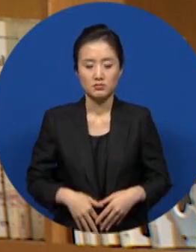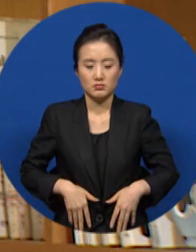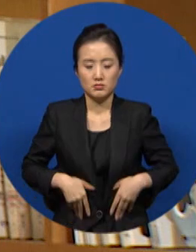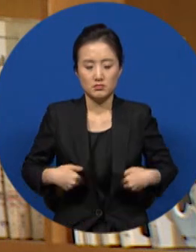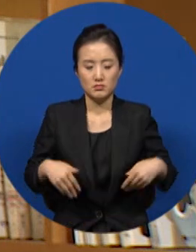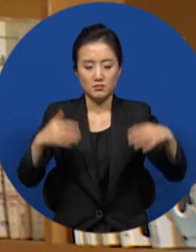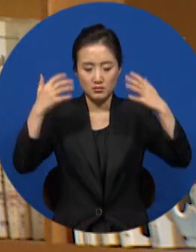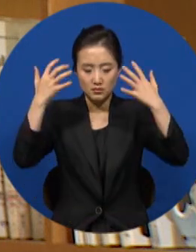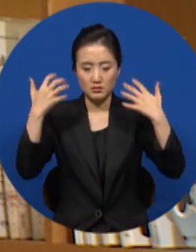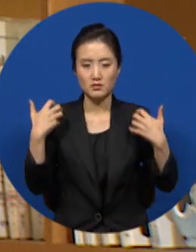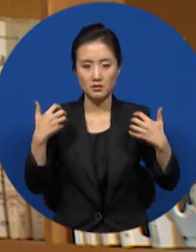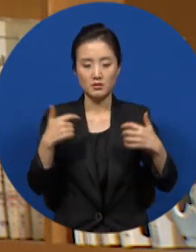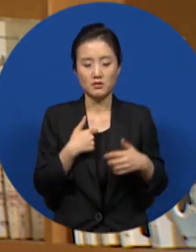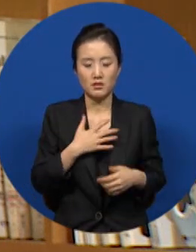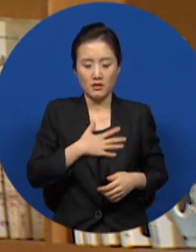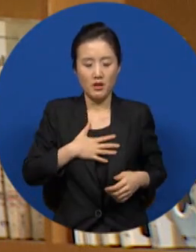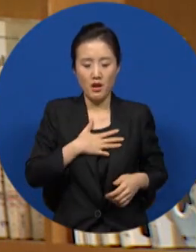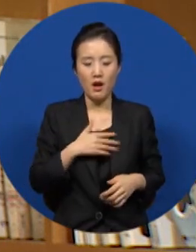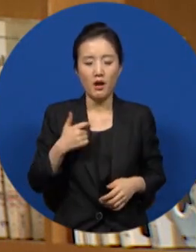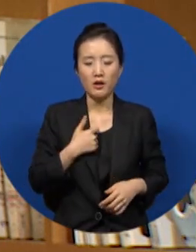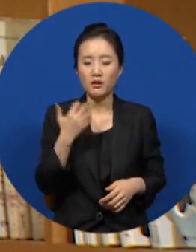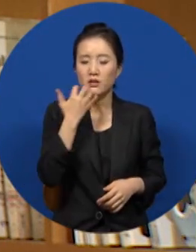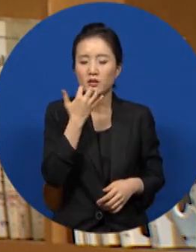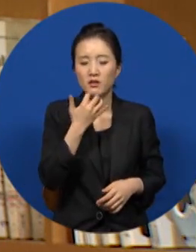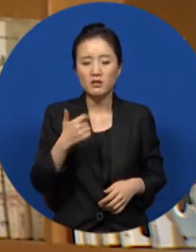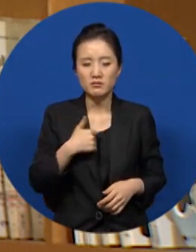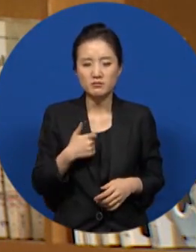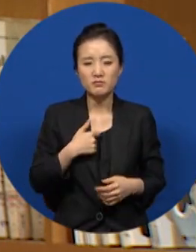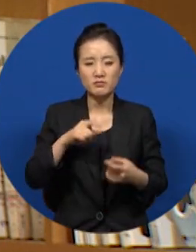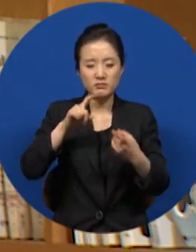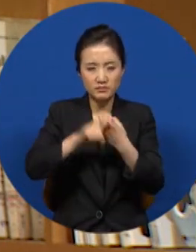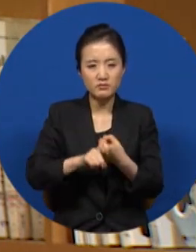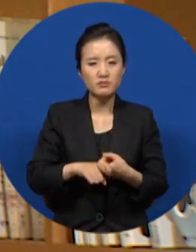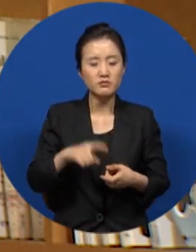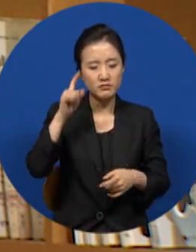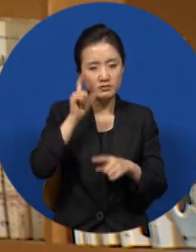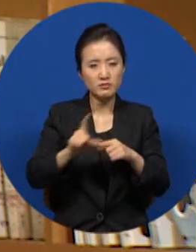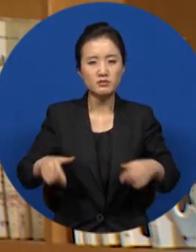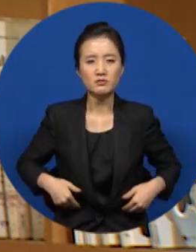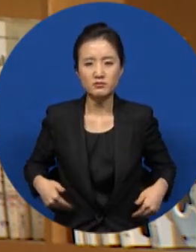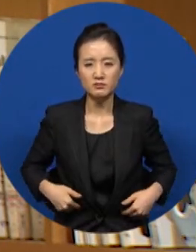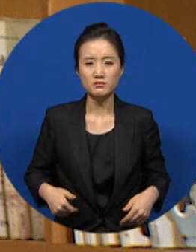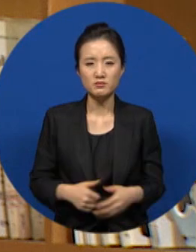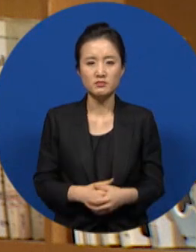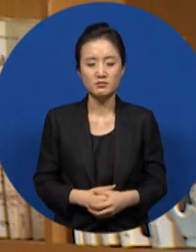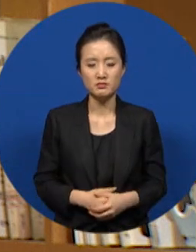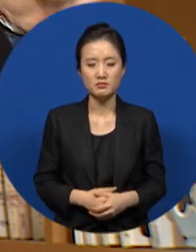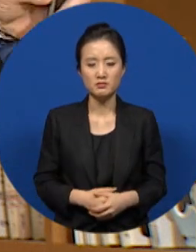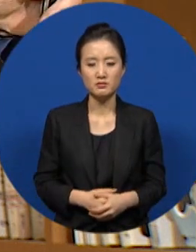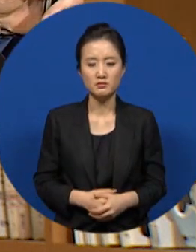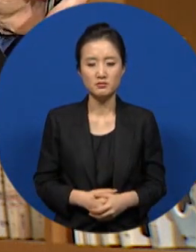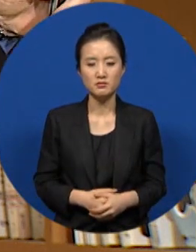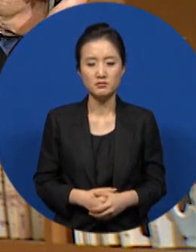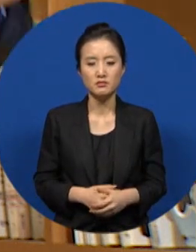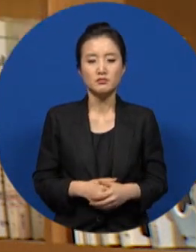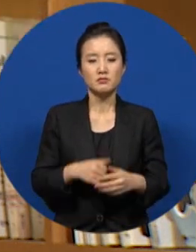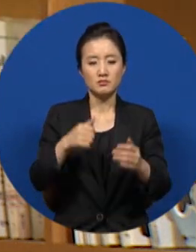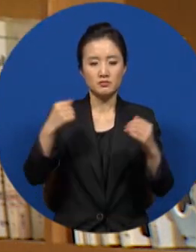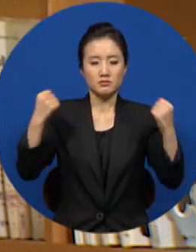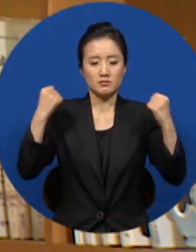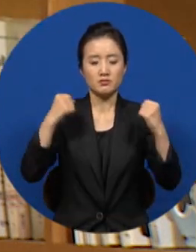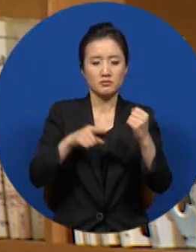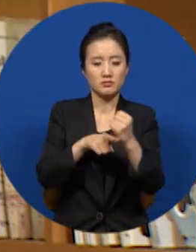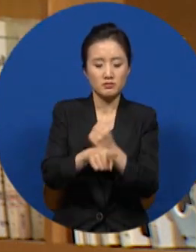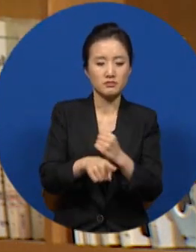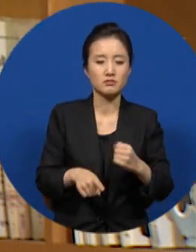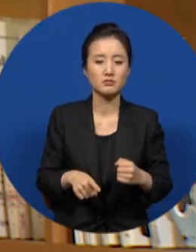기운, 가을의 기운, 겨울의 기운이지 않습니까? 언제 태어났느냐, 기운, 언제 화기냐, 목의 기운이냐, 기운을 얘기하는 거예요.